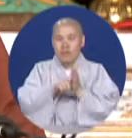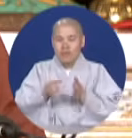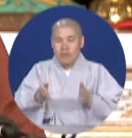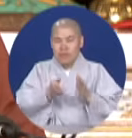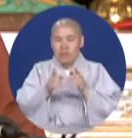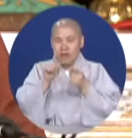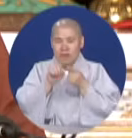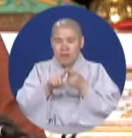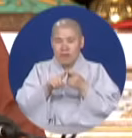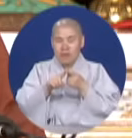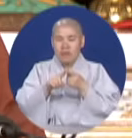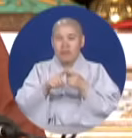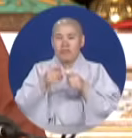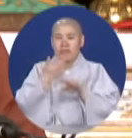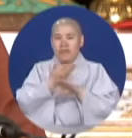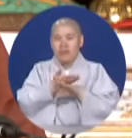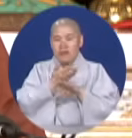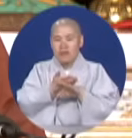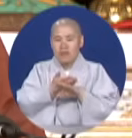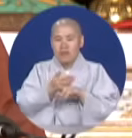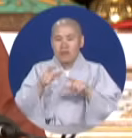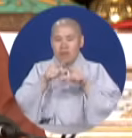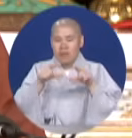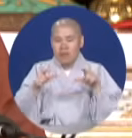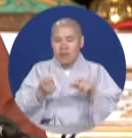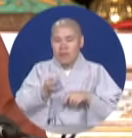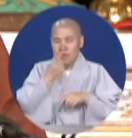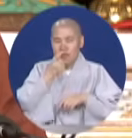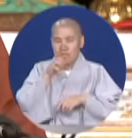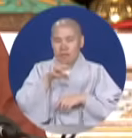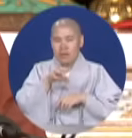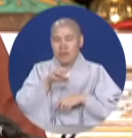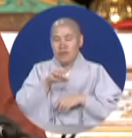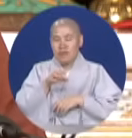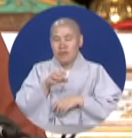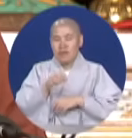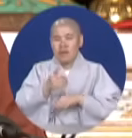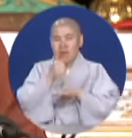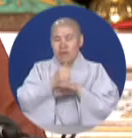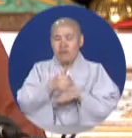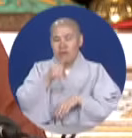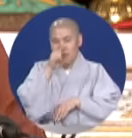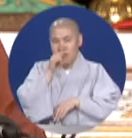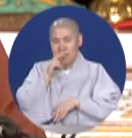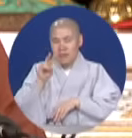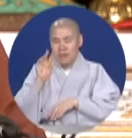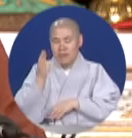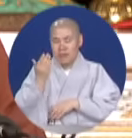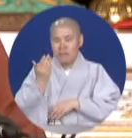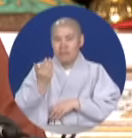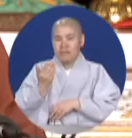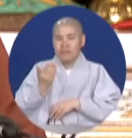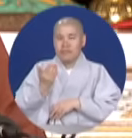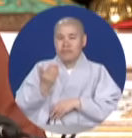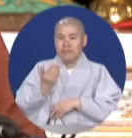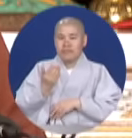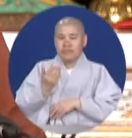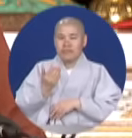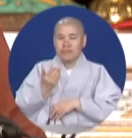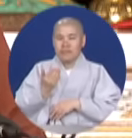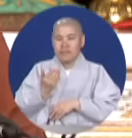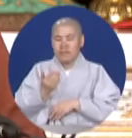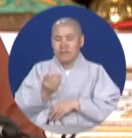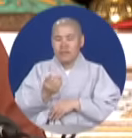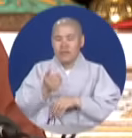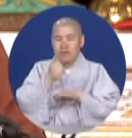차이점이에요. 일반 학문에서는 결론이 있어야 됩니다. 이게 결론이